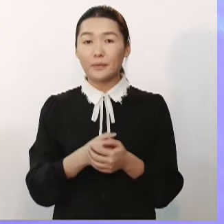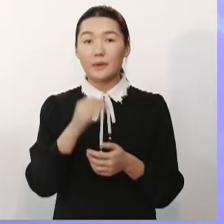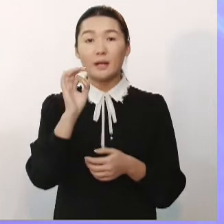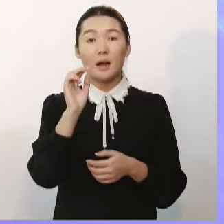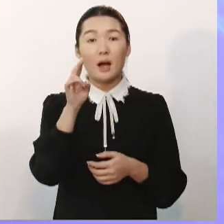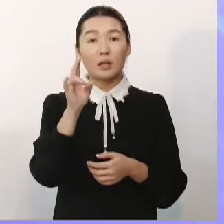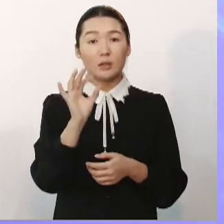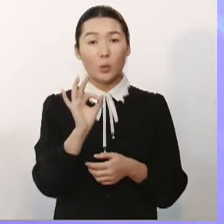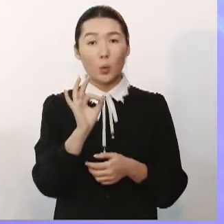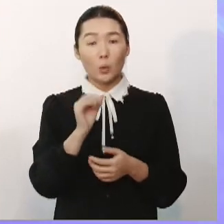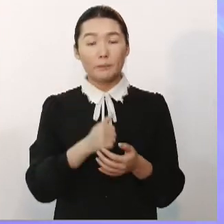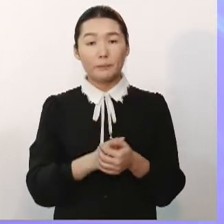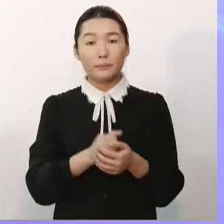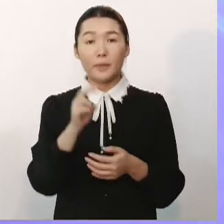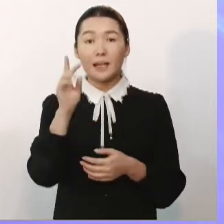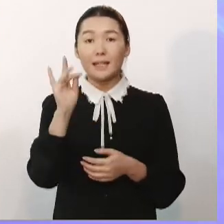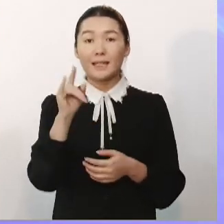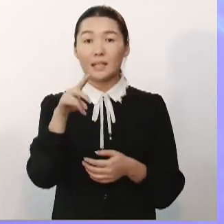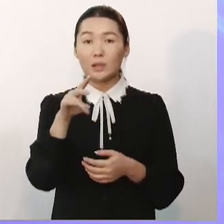окно, крыло,